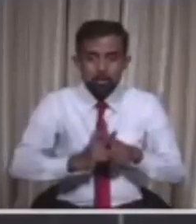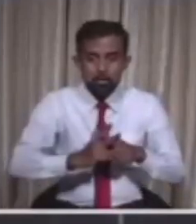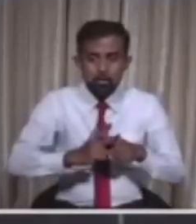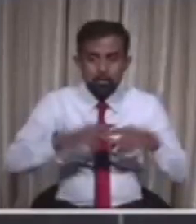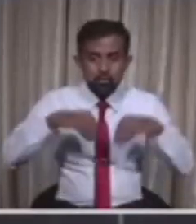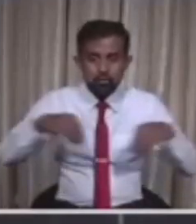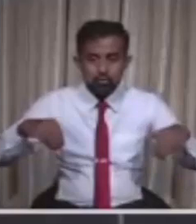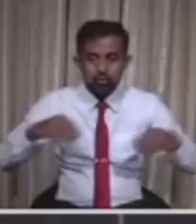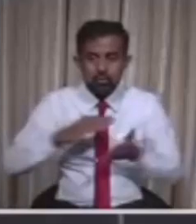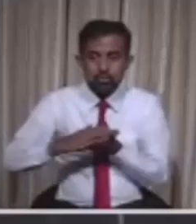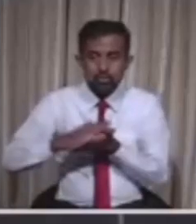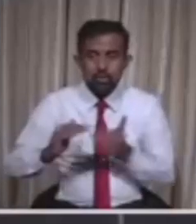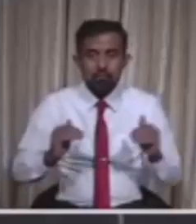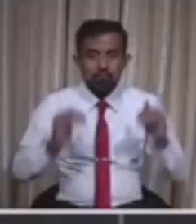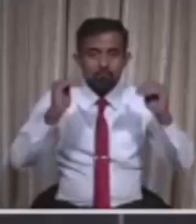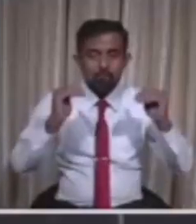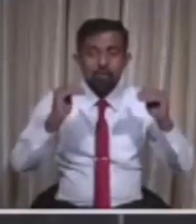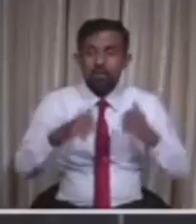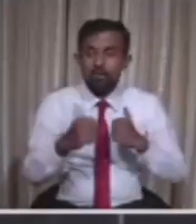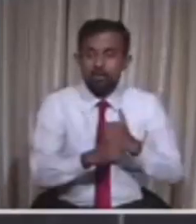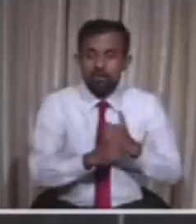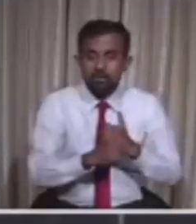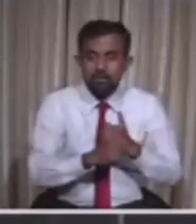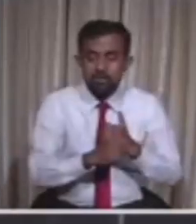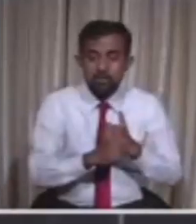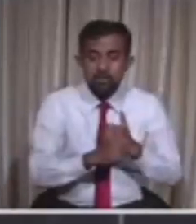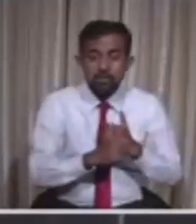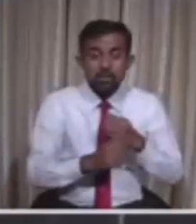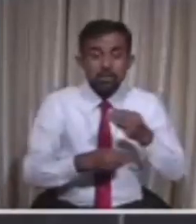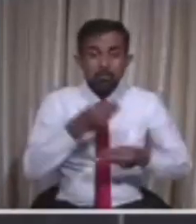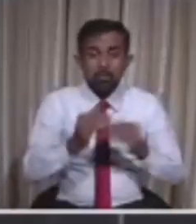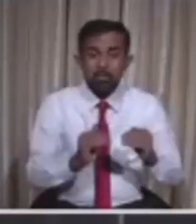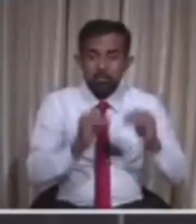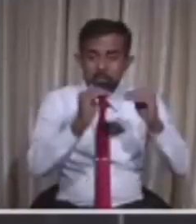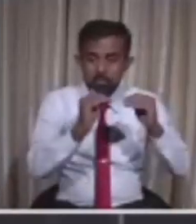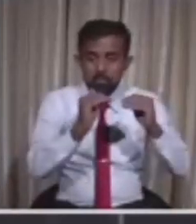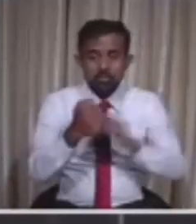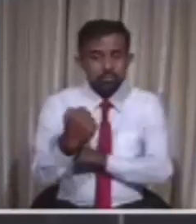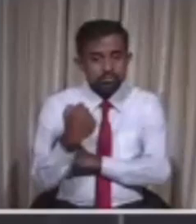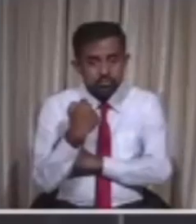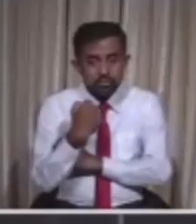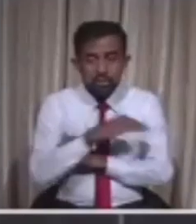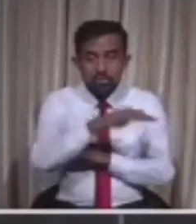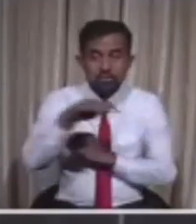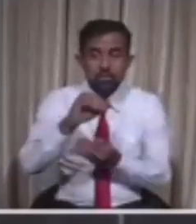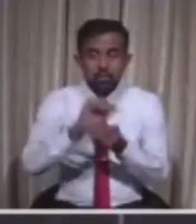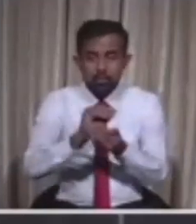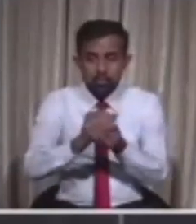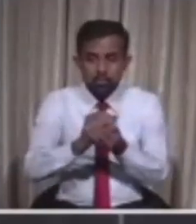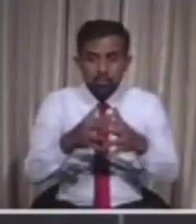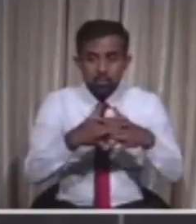saha seva pravardhanaya, nishpadana sadhaka velandapola pratisanskaranaya, shaktimath samaja arakshana dalaya